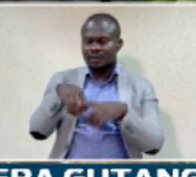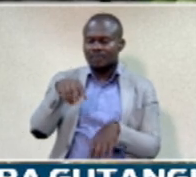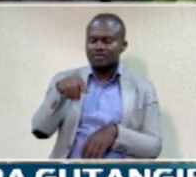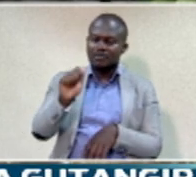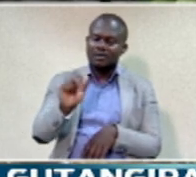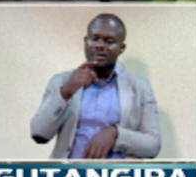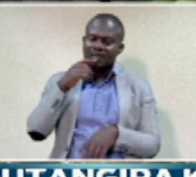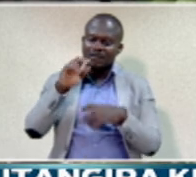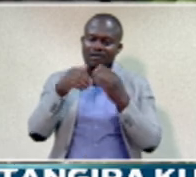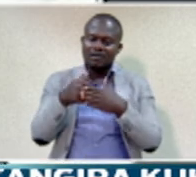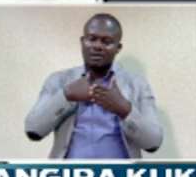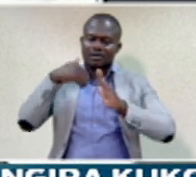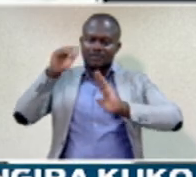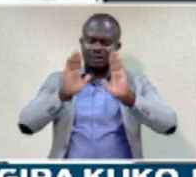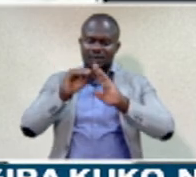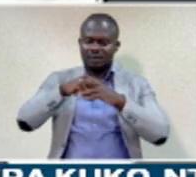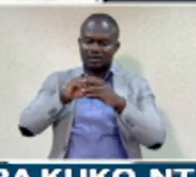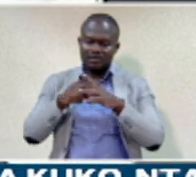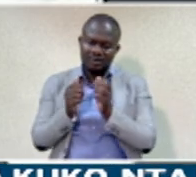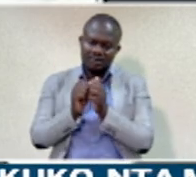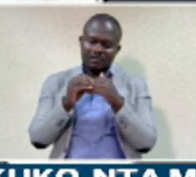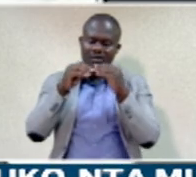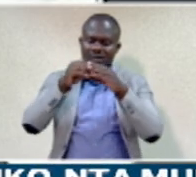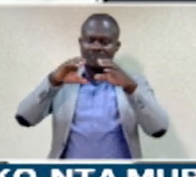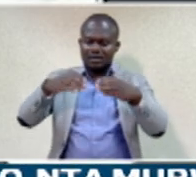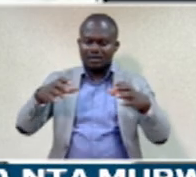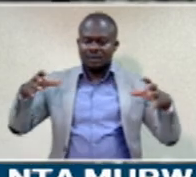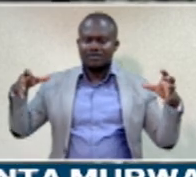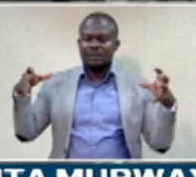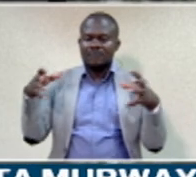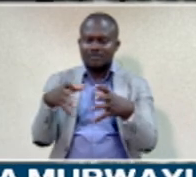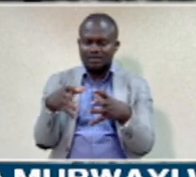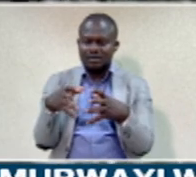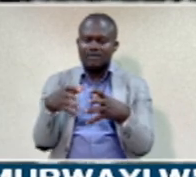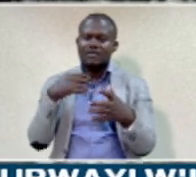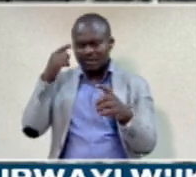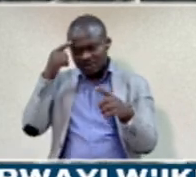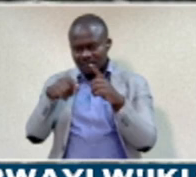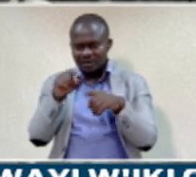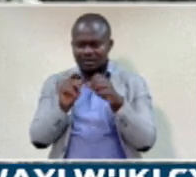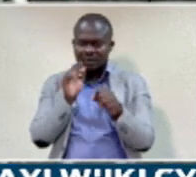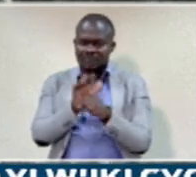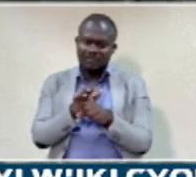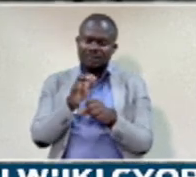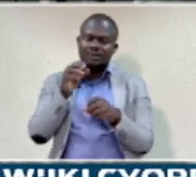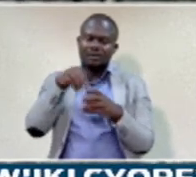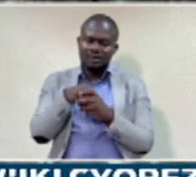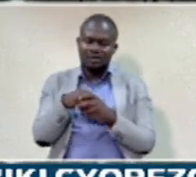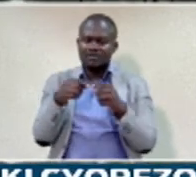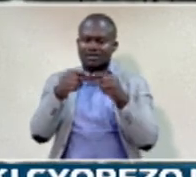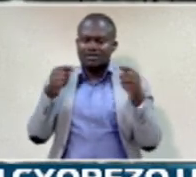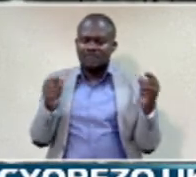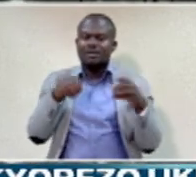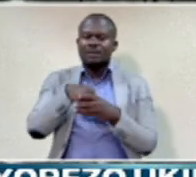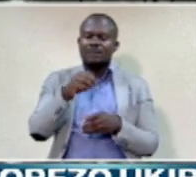yagiye yigamba kenshi kugira uruhare mu kurema no kuyobora umutwe w'ihuriro ry'imitwe y'iterabwoba yitwara gisirikare igizwe n'abaheza nguni